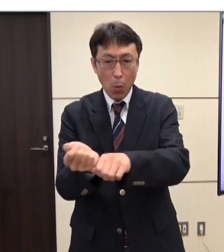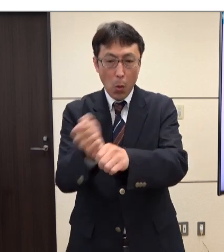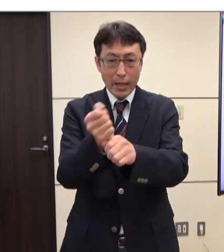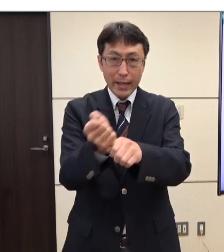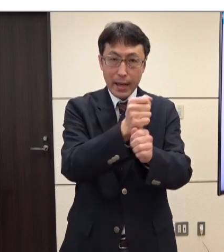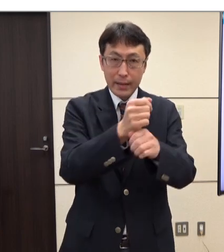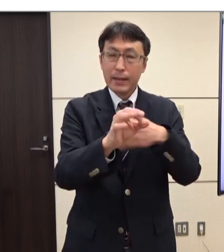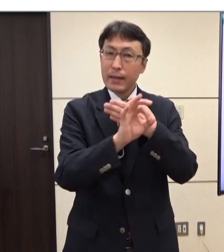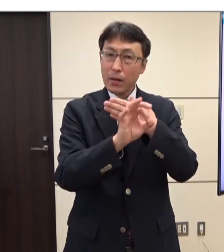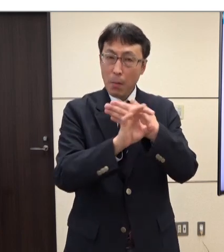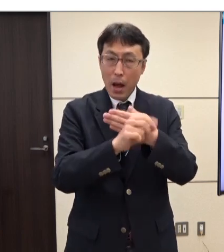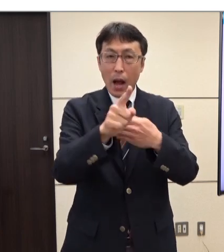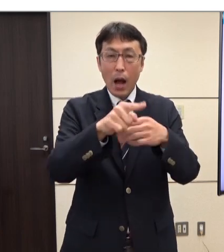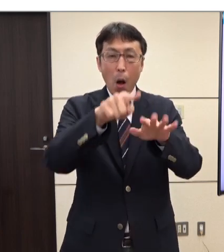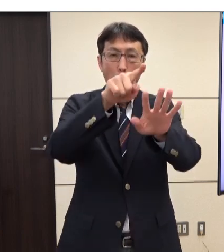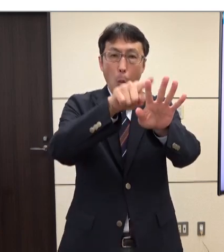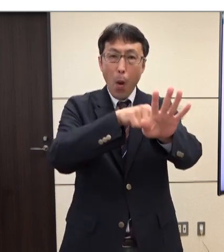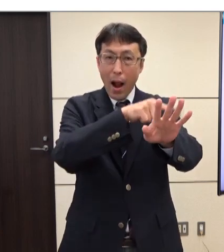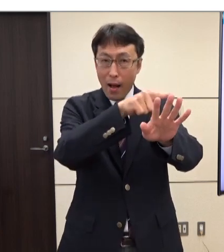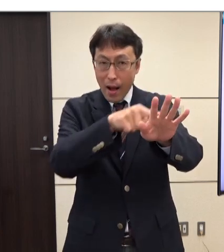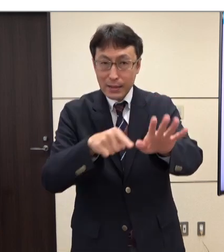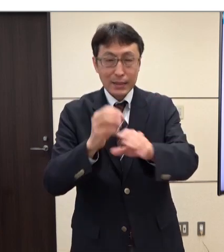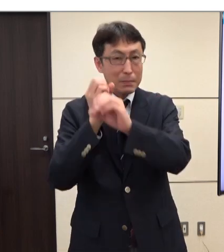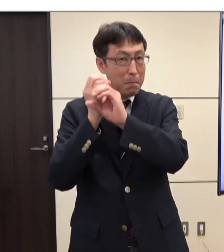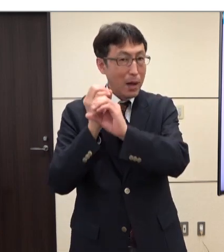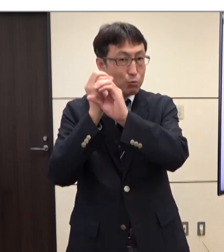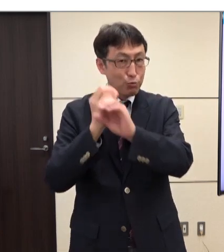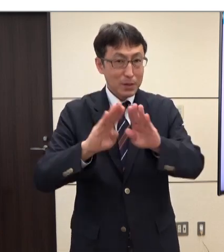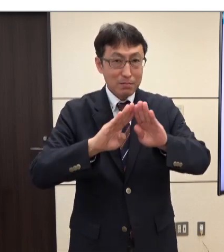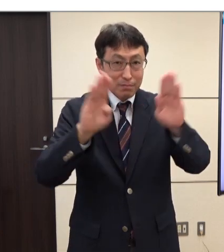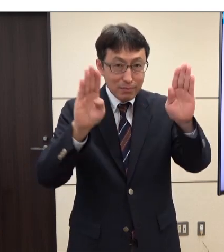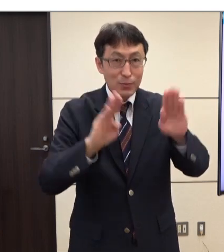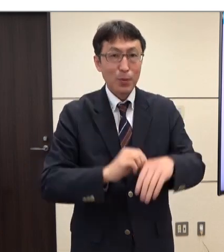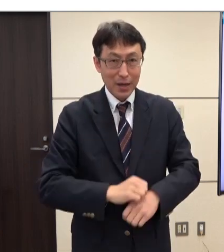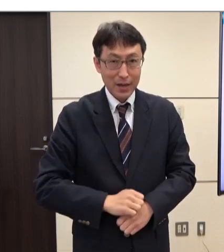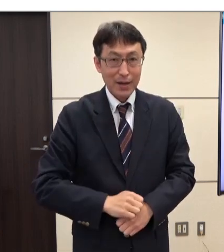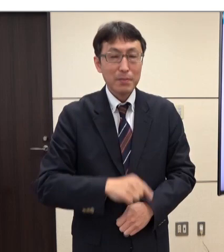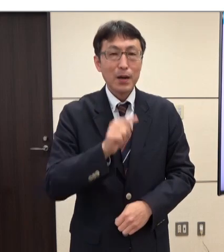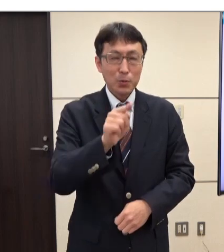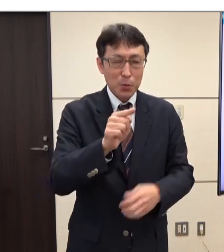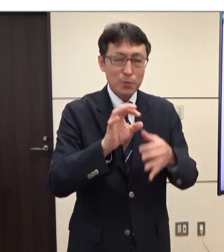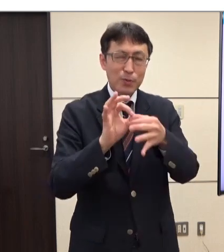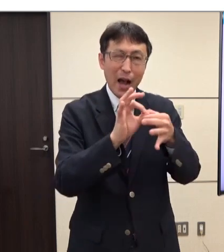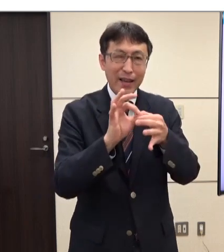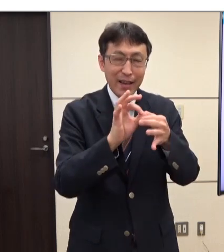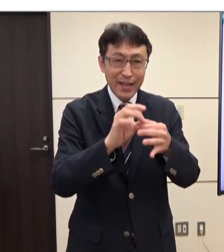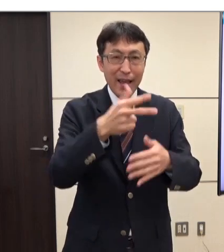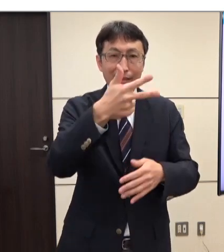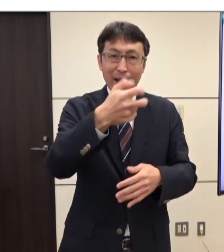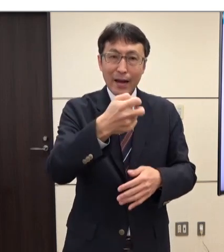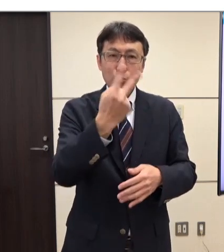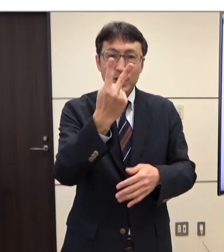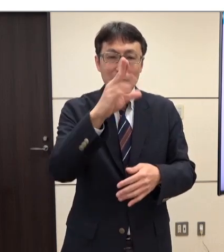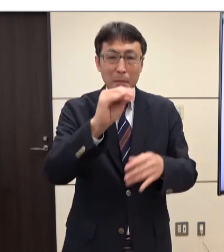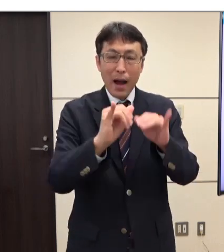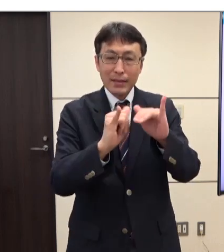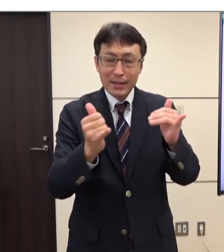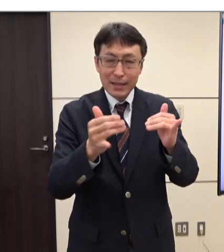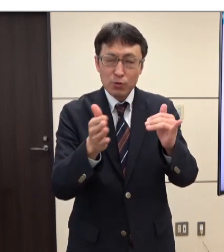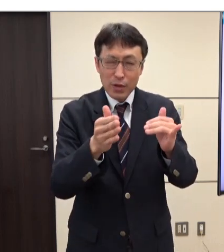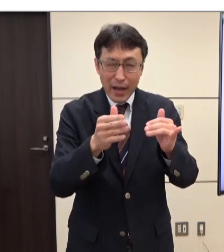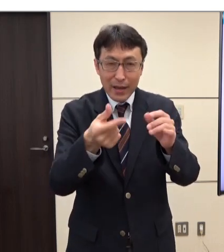した街中の祭りあるいはイベントの開催で72万の増加という形になっております。